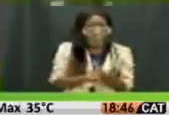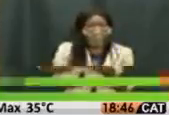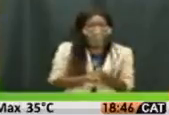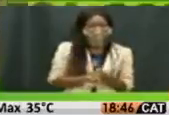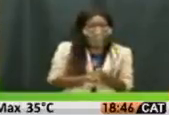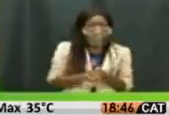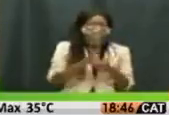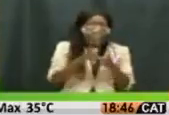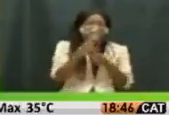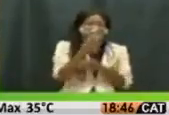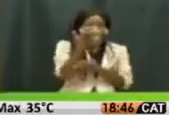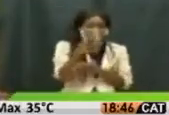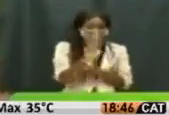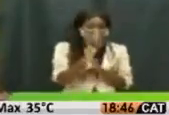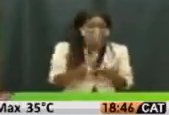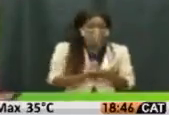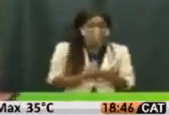so